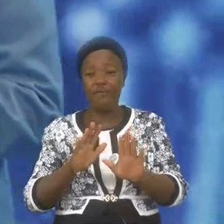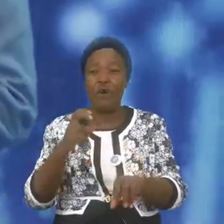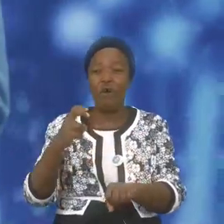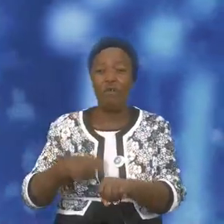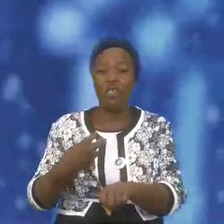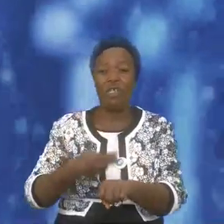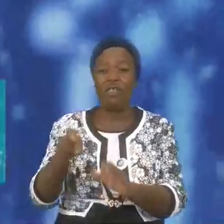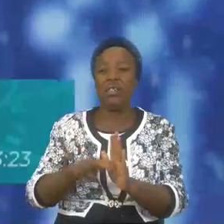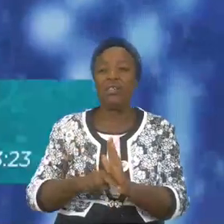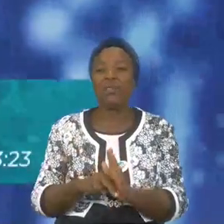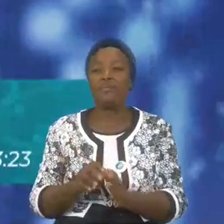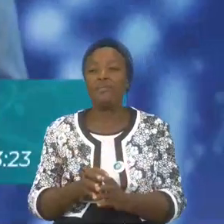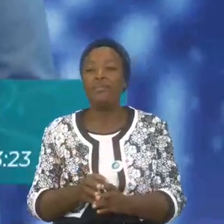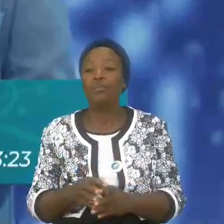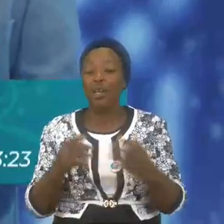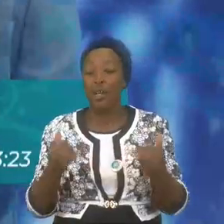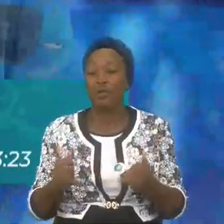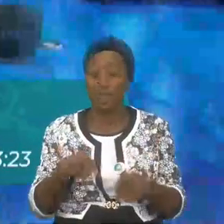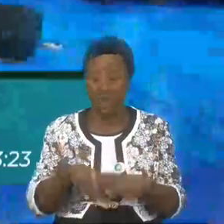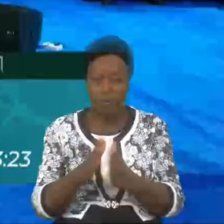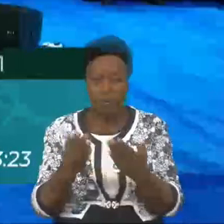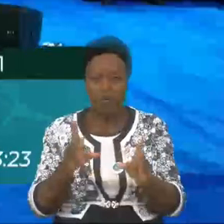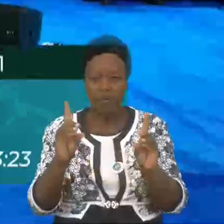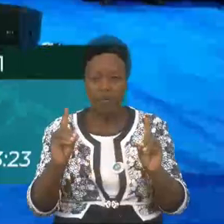d'une agitation effrayante.